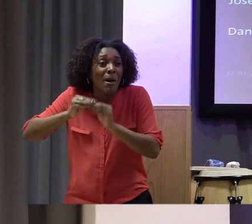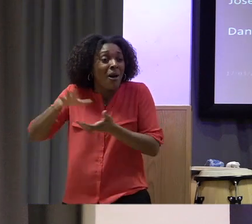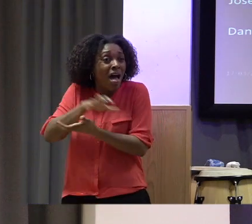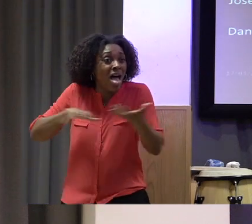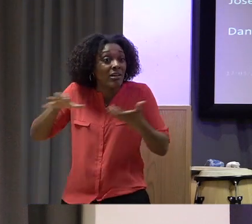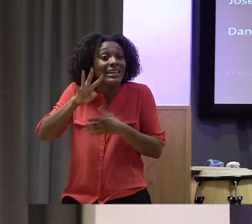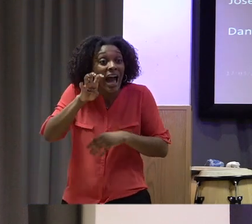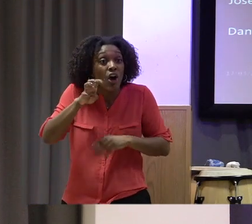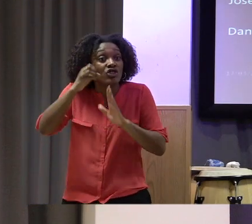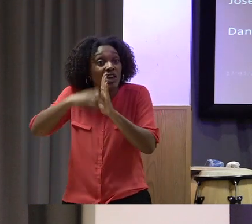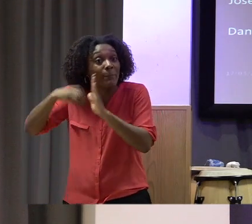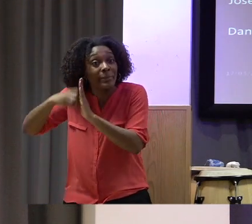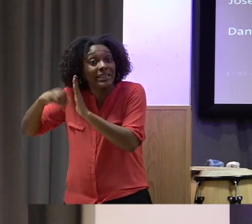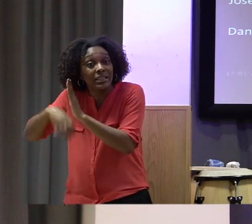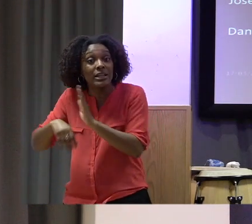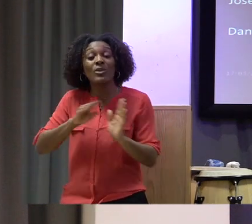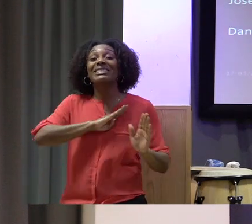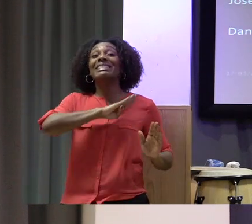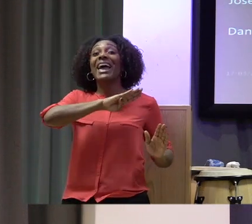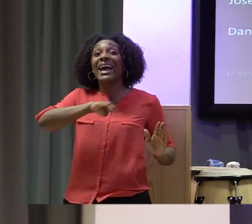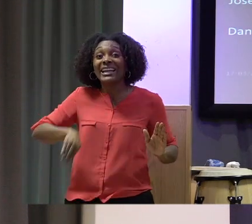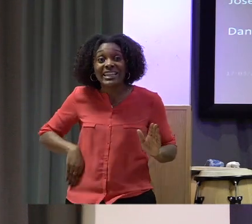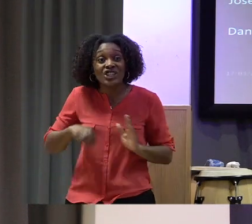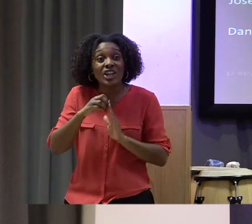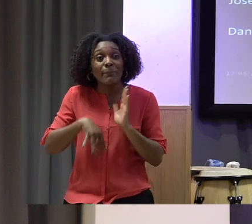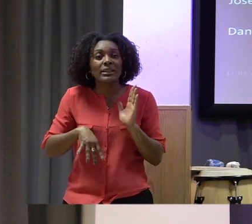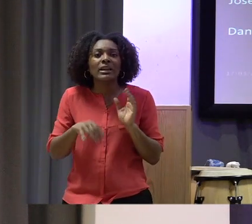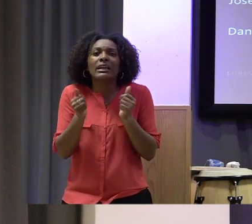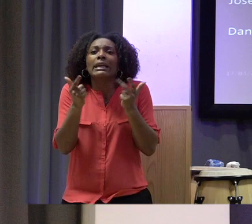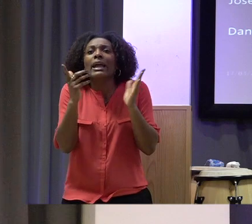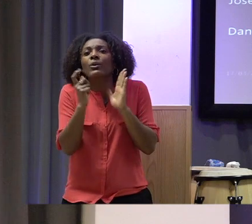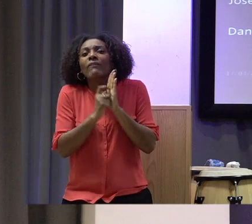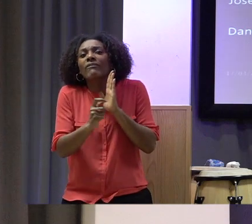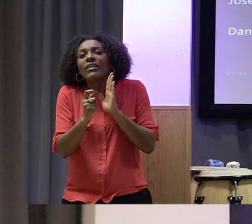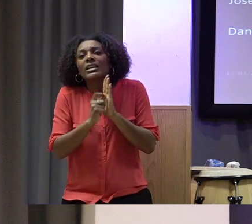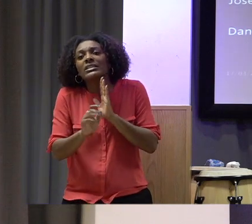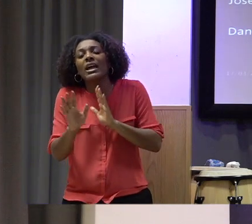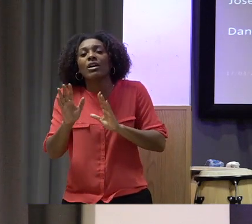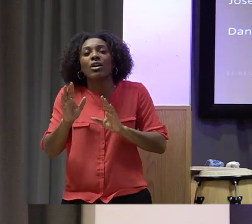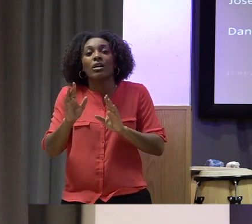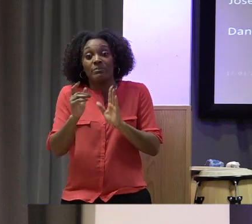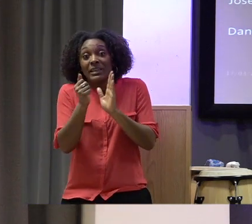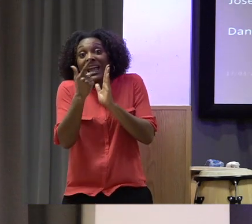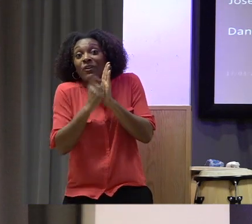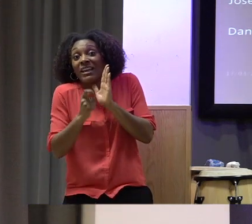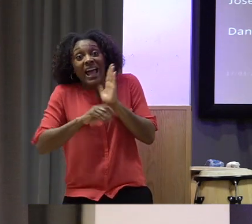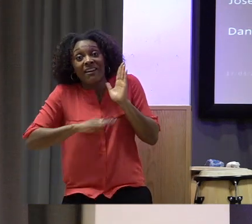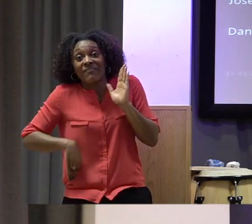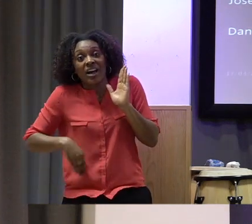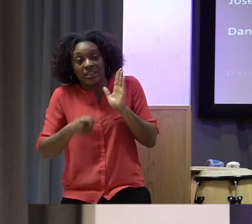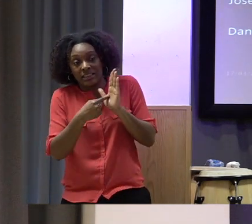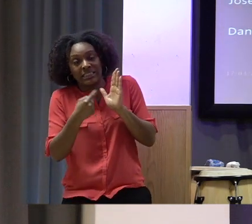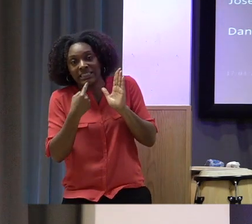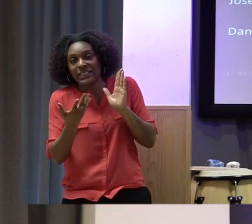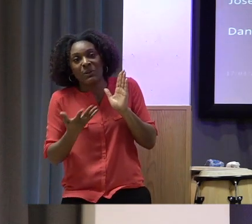difficiles. Et au dernier chapitre, vous avez quelques versets. Mais en fait, ces quelques versets, qu'est-ce que nous découvrons